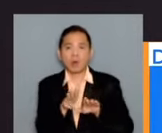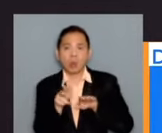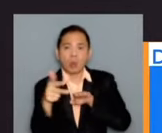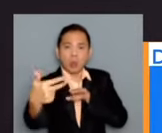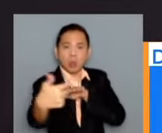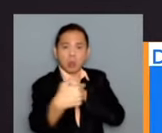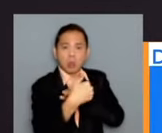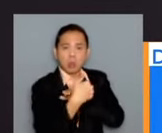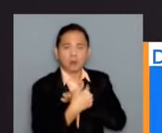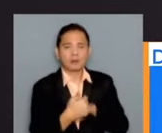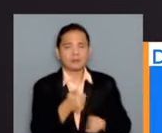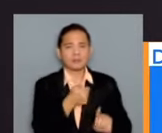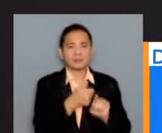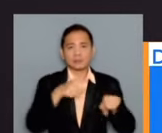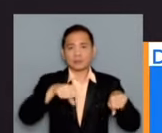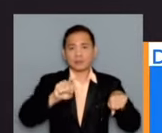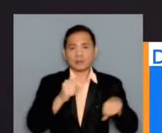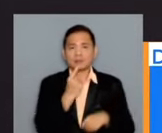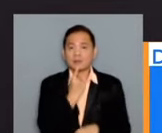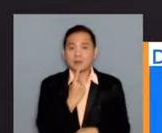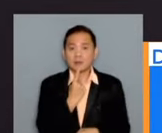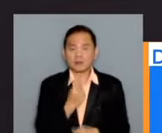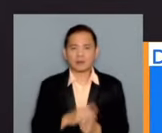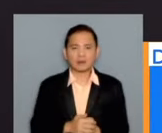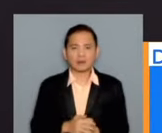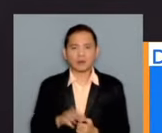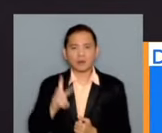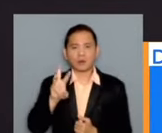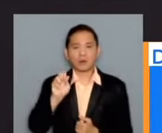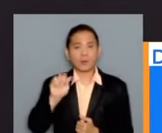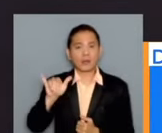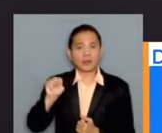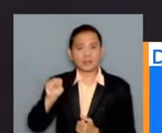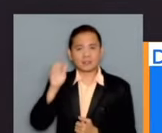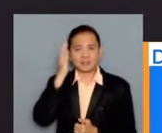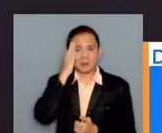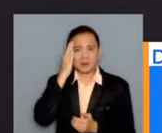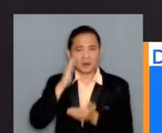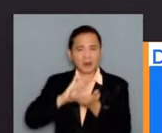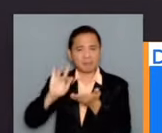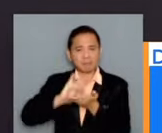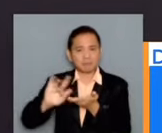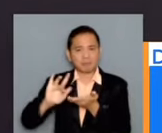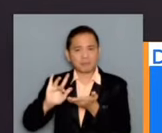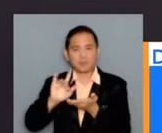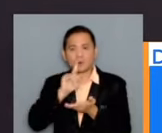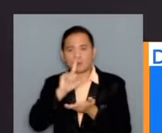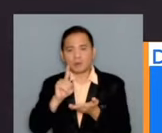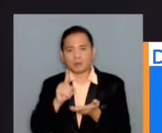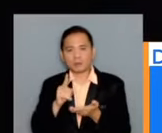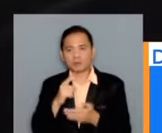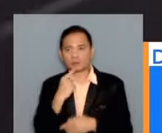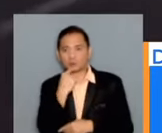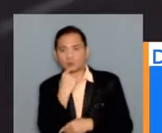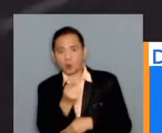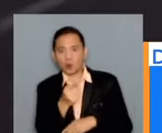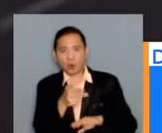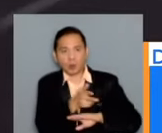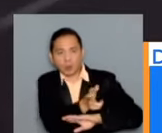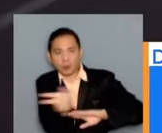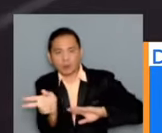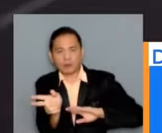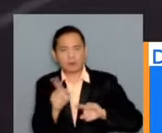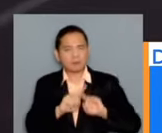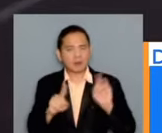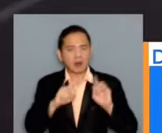nagpaliwanag siya. Naligaw. Yung Waze eh. Mm. Pinapakanan daw siya. Hindi niya alam na Skyway, ang hindi alam na NLEX